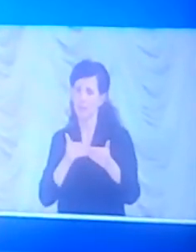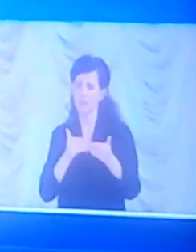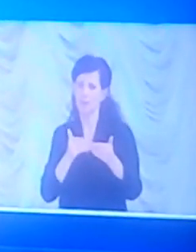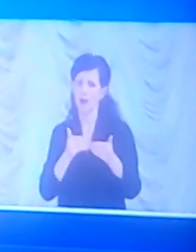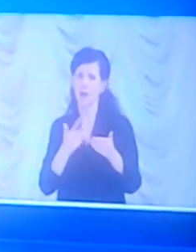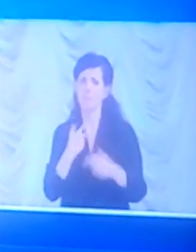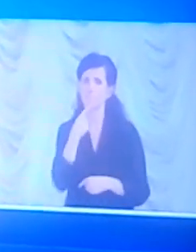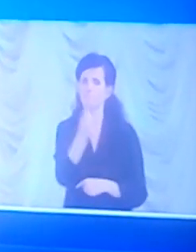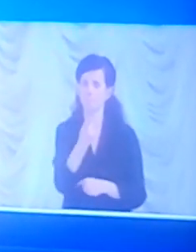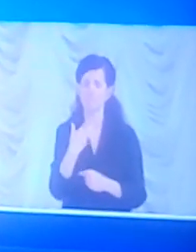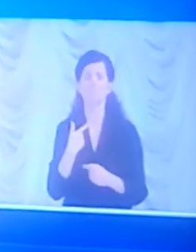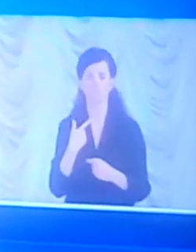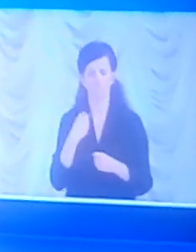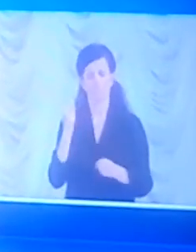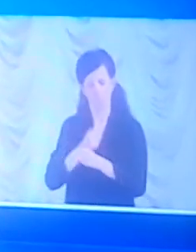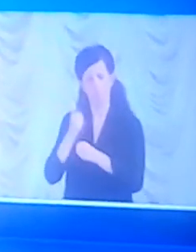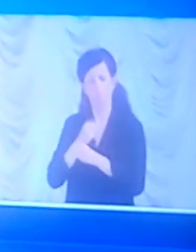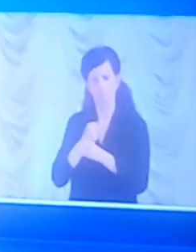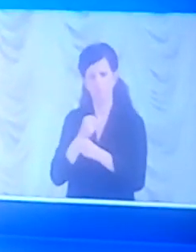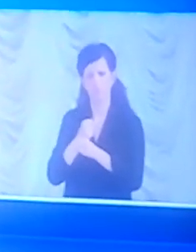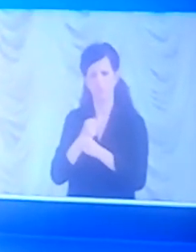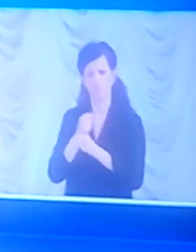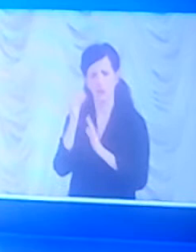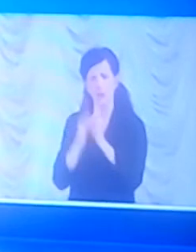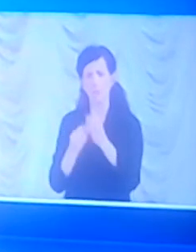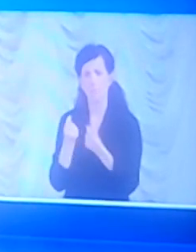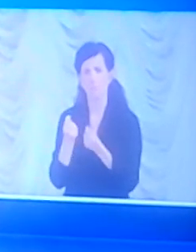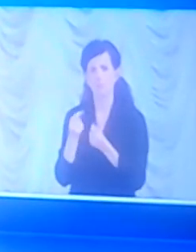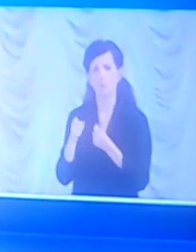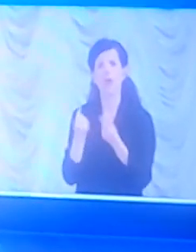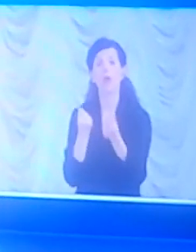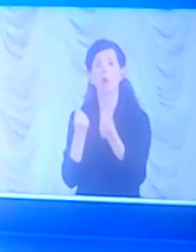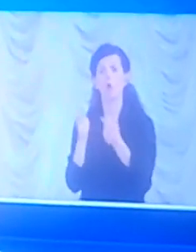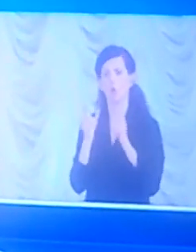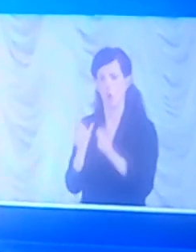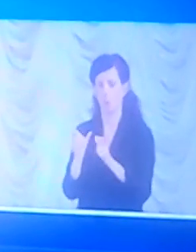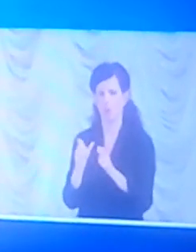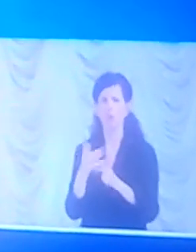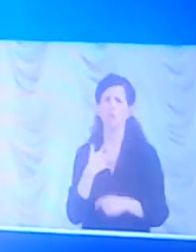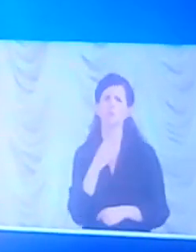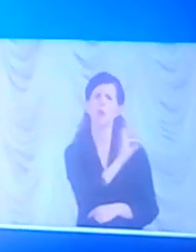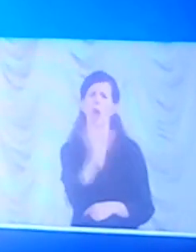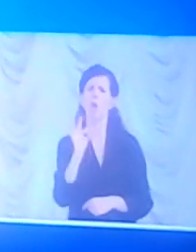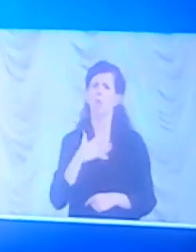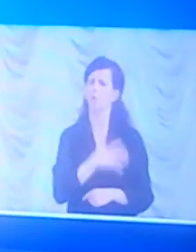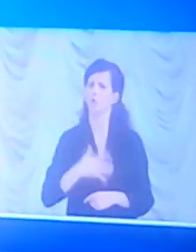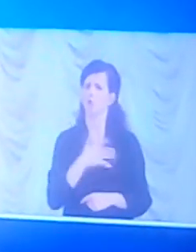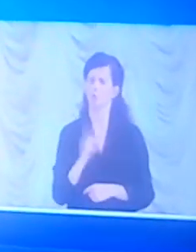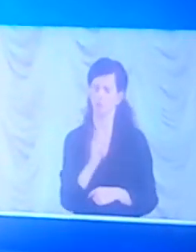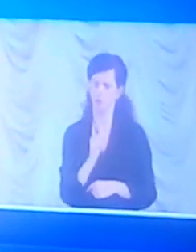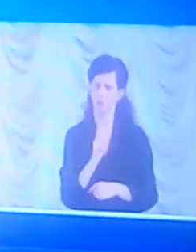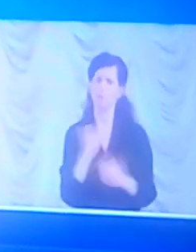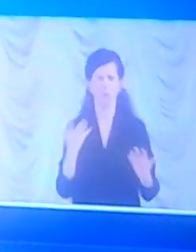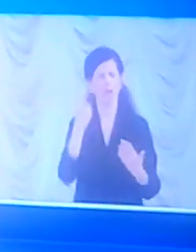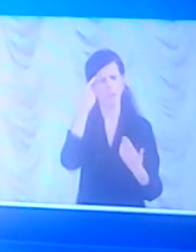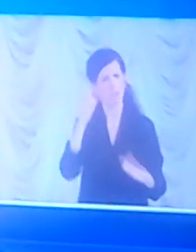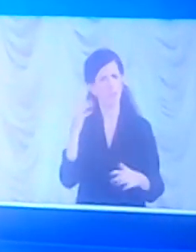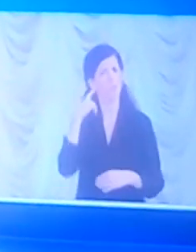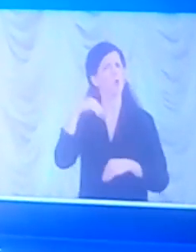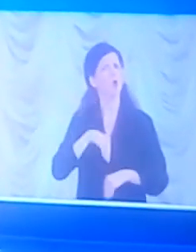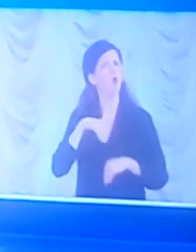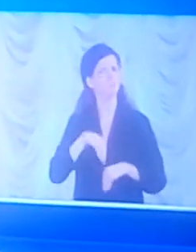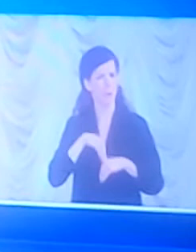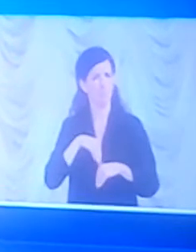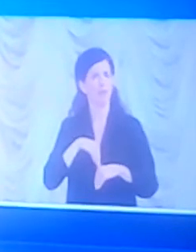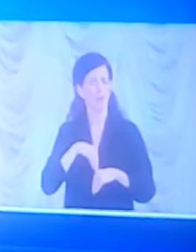ovviamente lavorando per le misure economiche. Qui ci tengo a dire, alcuni di voi sono ancora insoddisfatti, ne siamo consapevoli, però